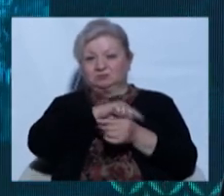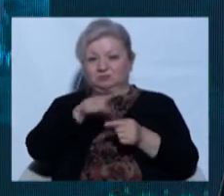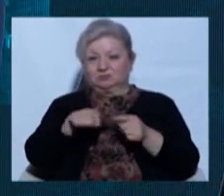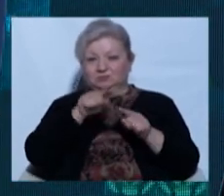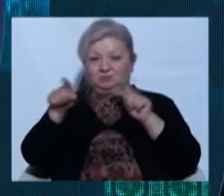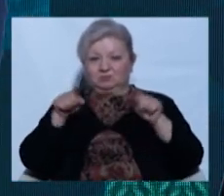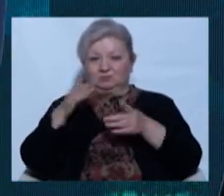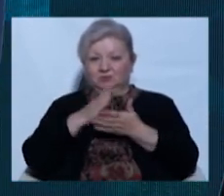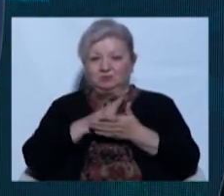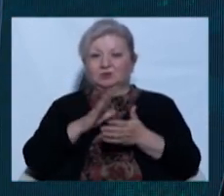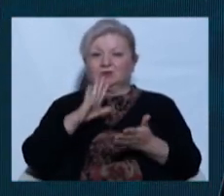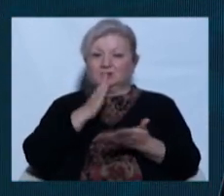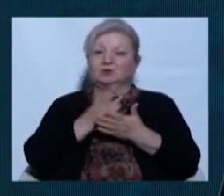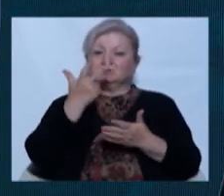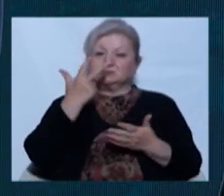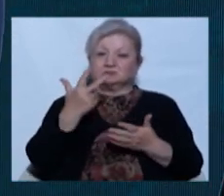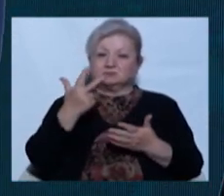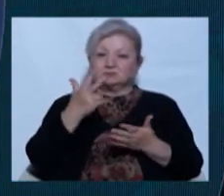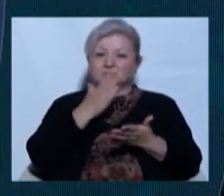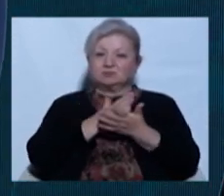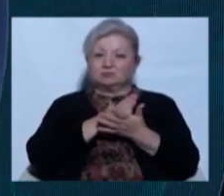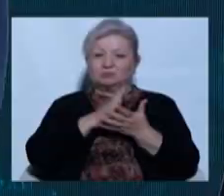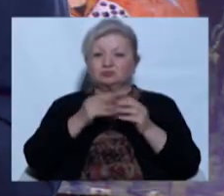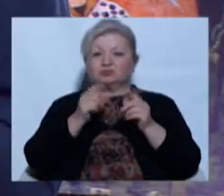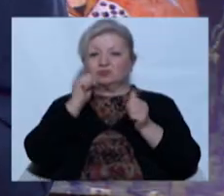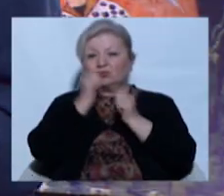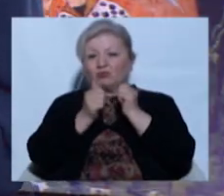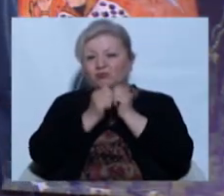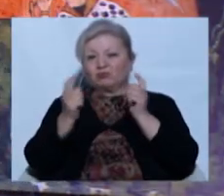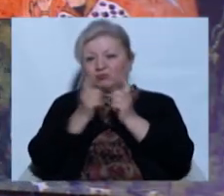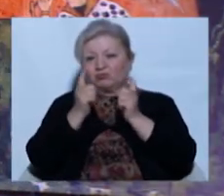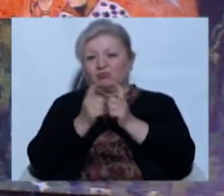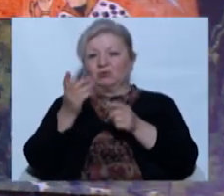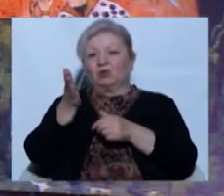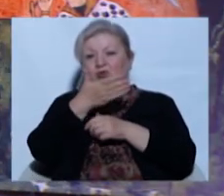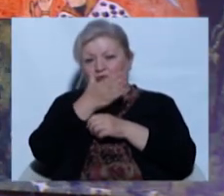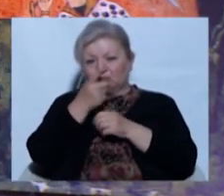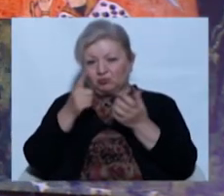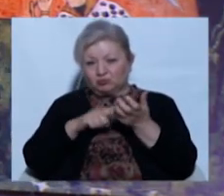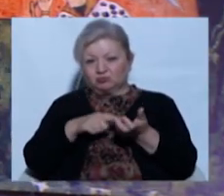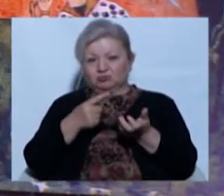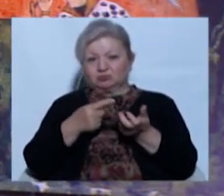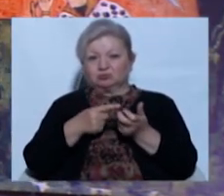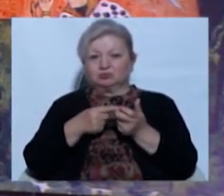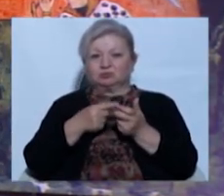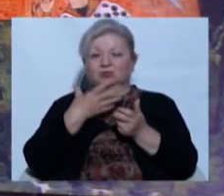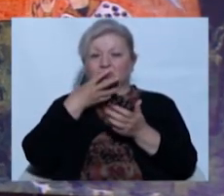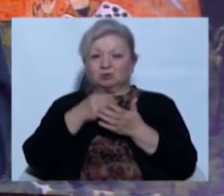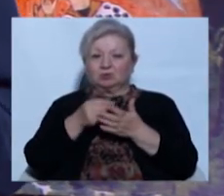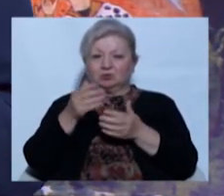მაგრამ სამი არის, რომელიც სულ მუდმივად გვხვდება. ეს არის დროშა, პირველ რიგში ყველა ქვეყანას გააჩნია თავისი